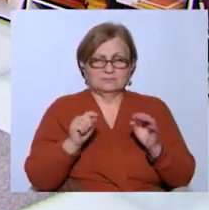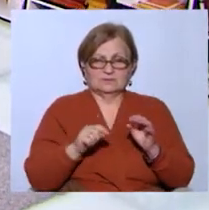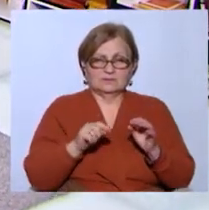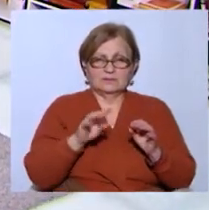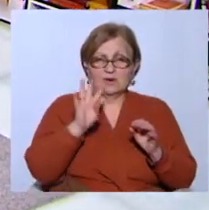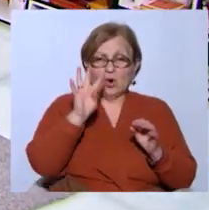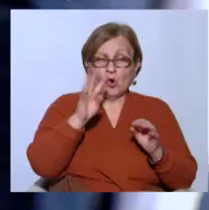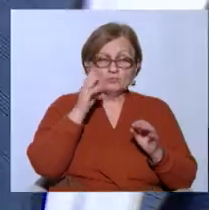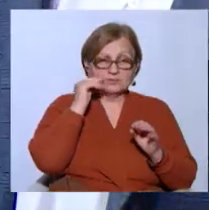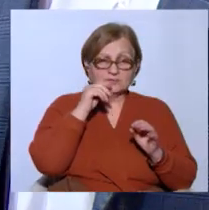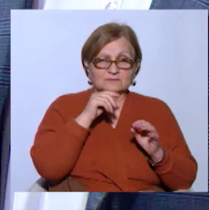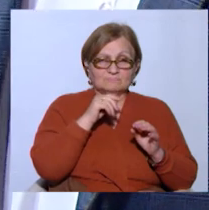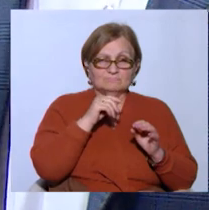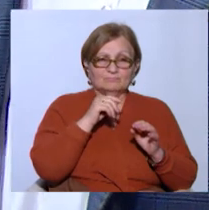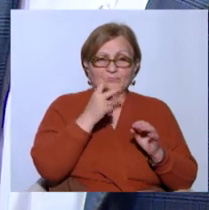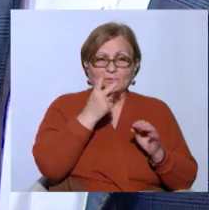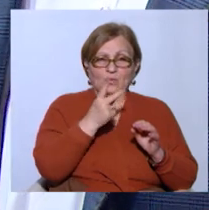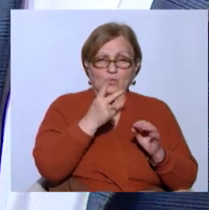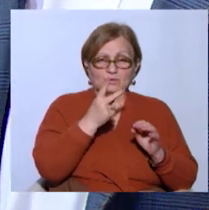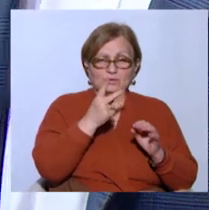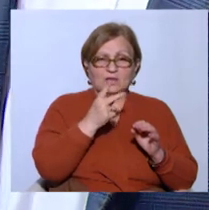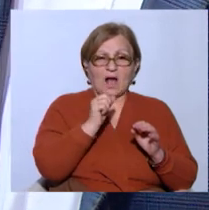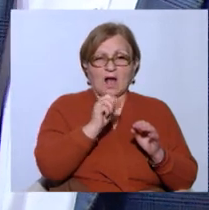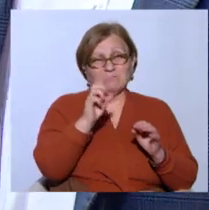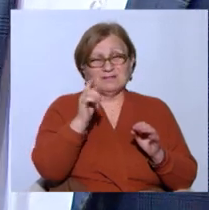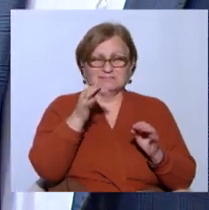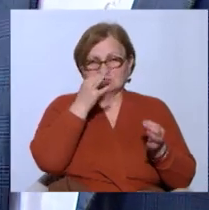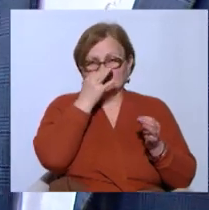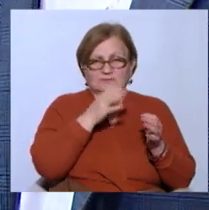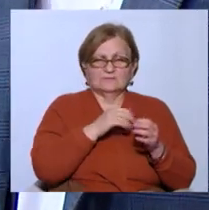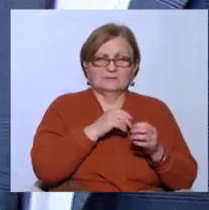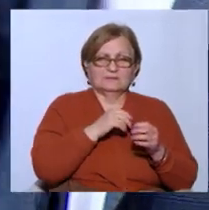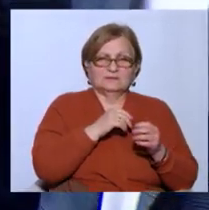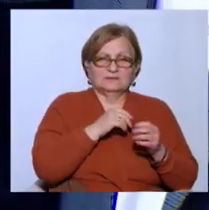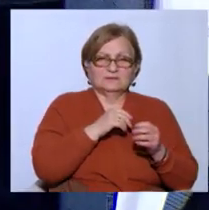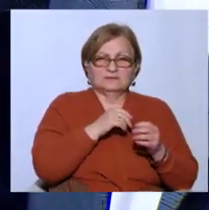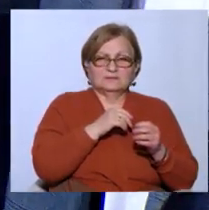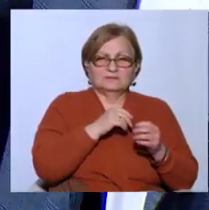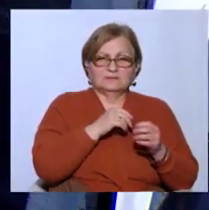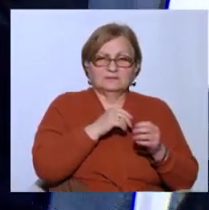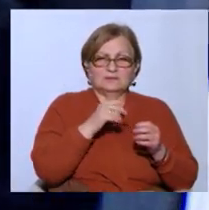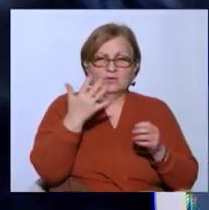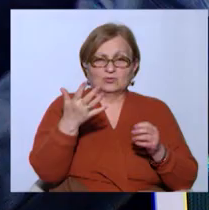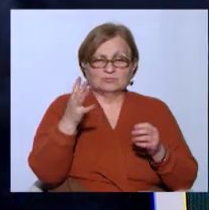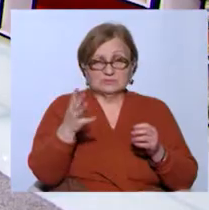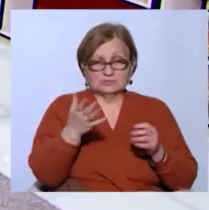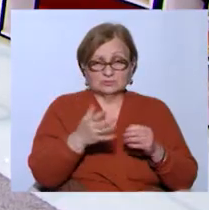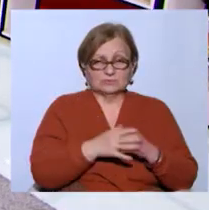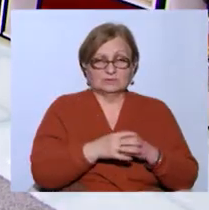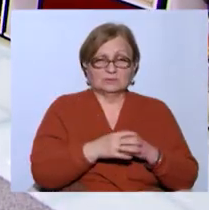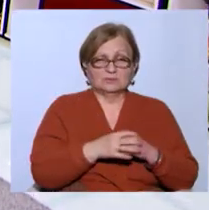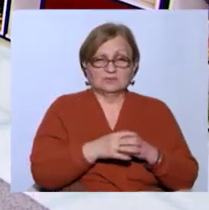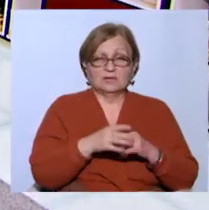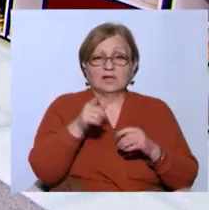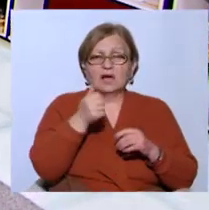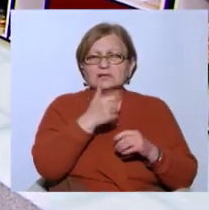4 რიცხვისგან შედგება. მაგალითად 200, ხო, სიტყვაზე რაღაც B T და მაგალითად 54.